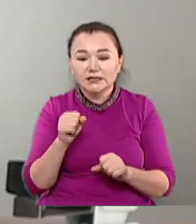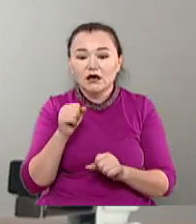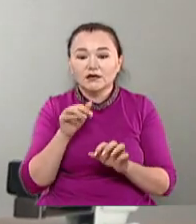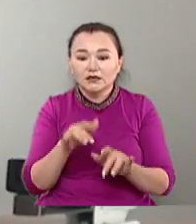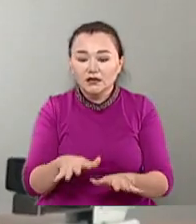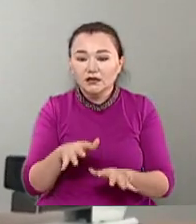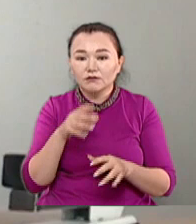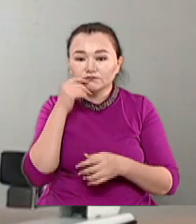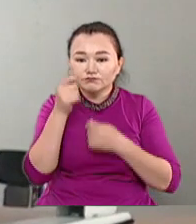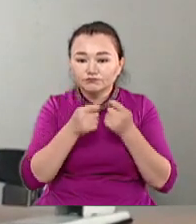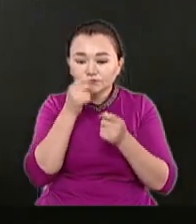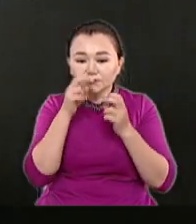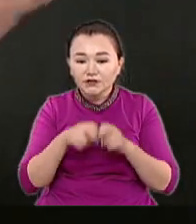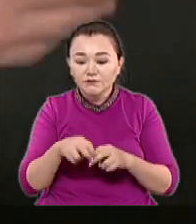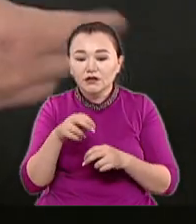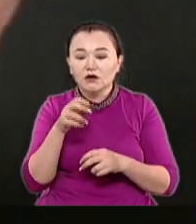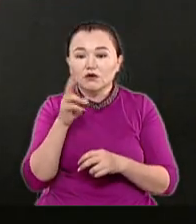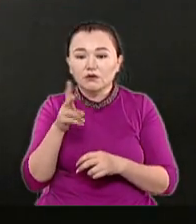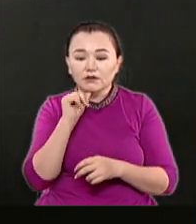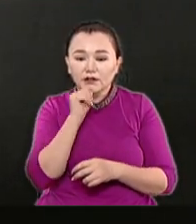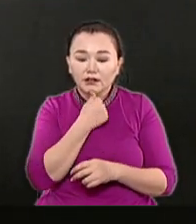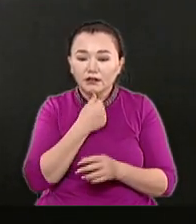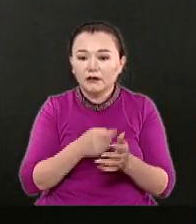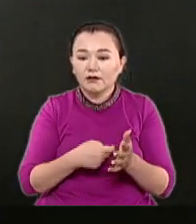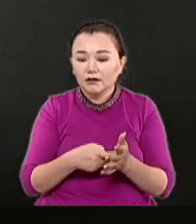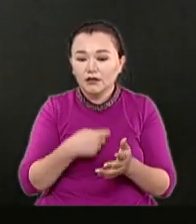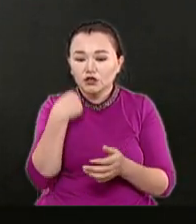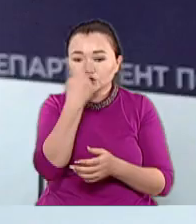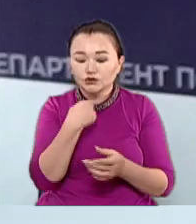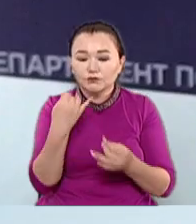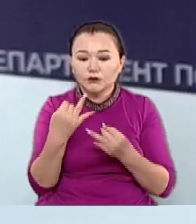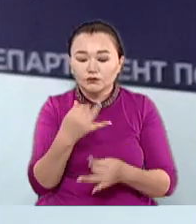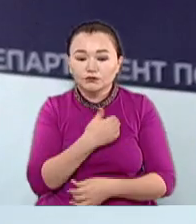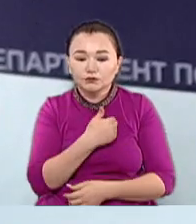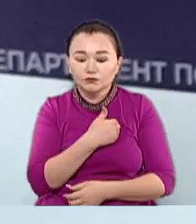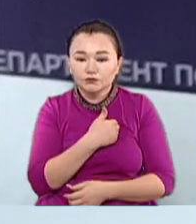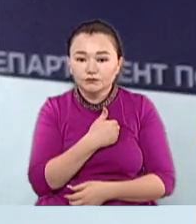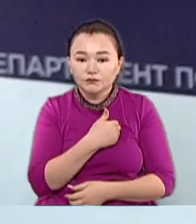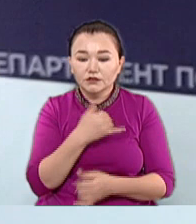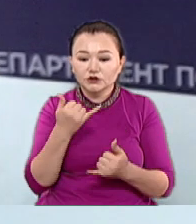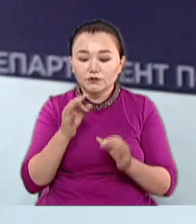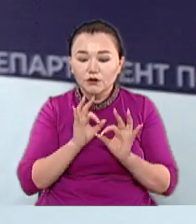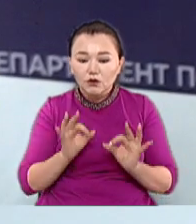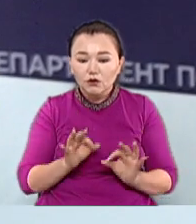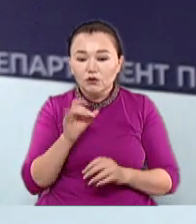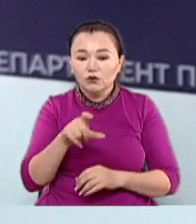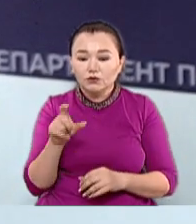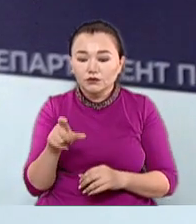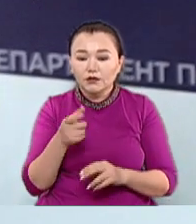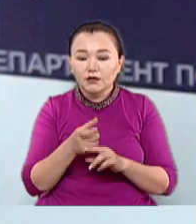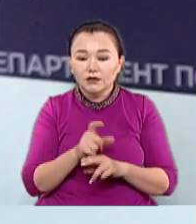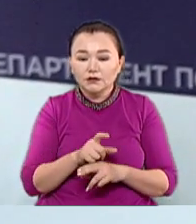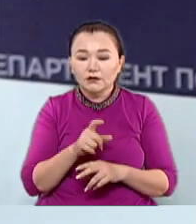істі егжей-тегжей тексеруге ерінген тергеушілермен жеке сөйлеспек. Қазіргі таңда прокуратура органдарымен бұл